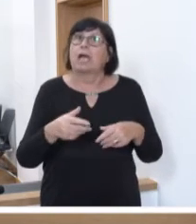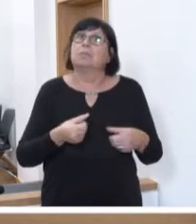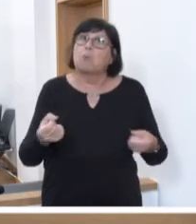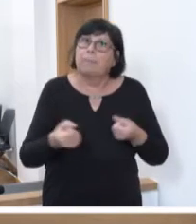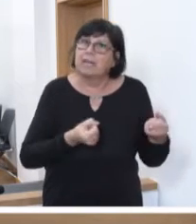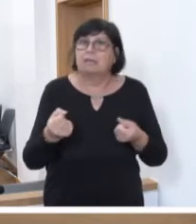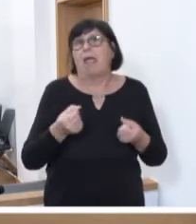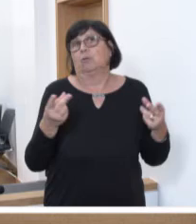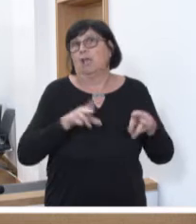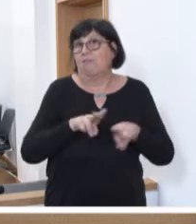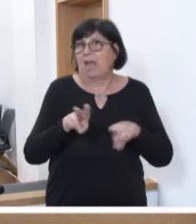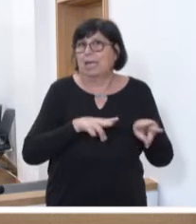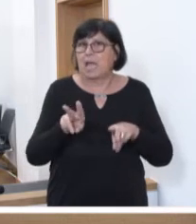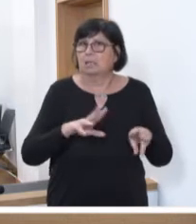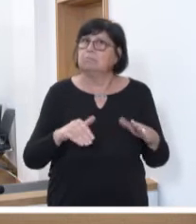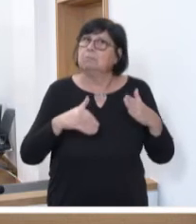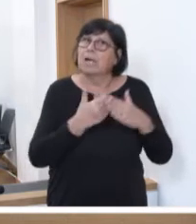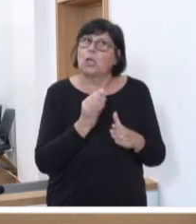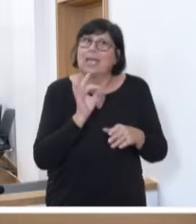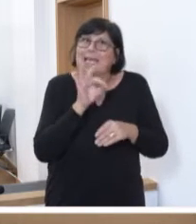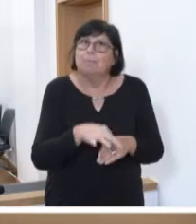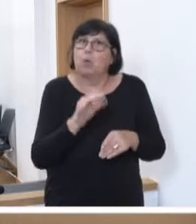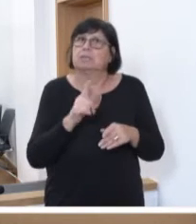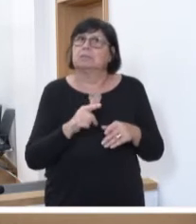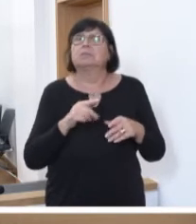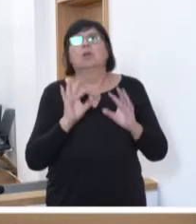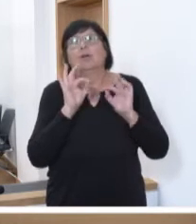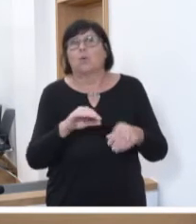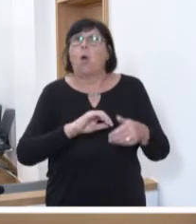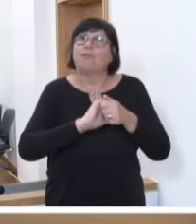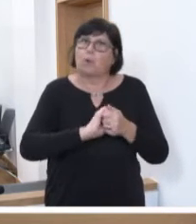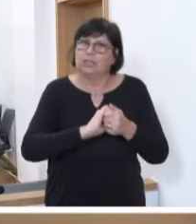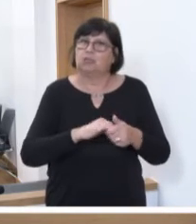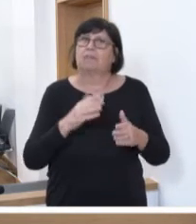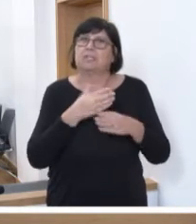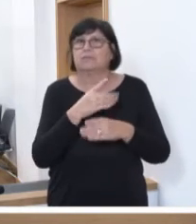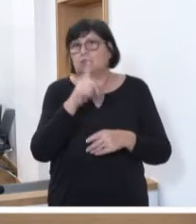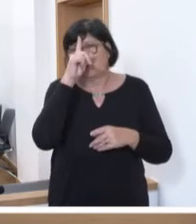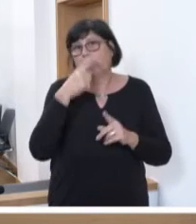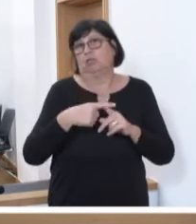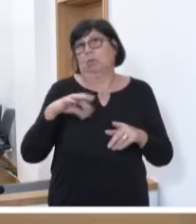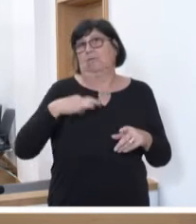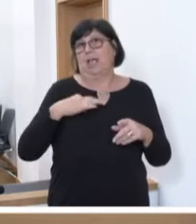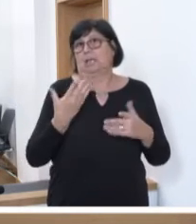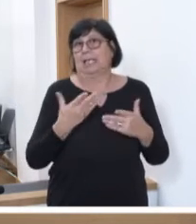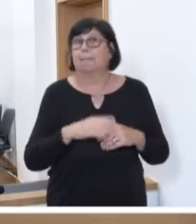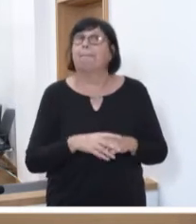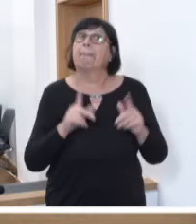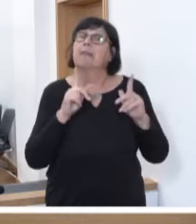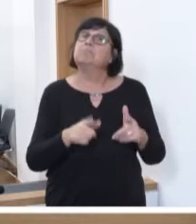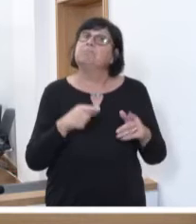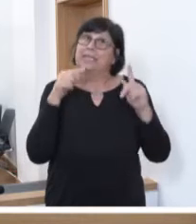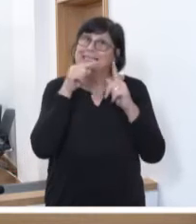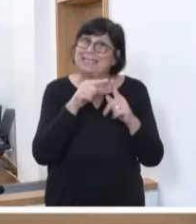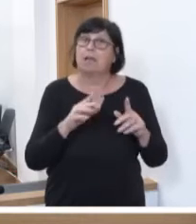grenzüberschreitenden Verkehr können ein neuer Impuls für die Freundschaft zwischen Deutschland und seinen Nachbarstaaten sein. Ziele, deren bessere